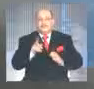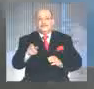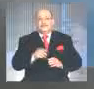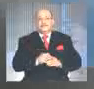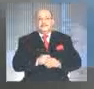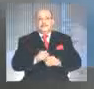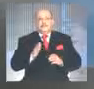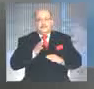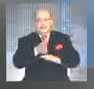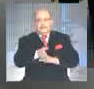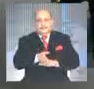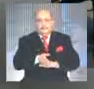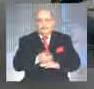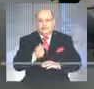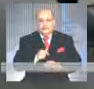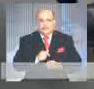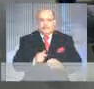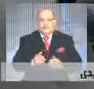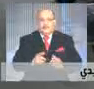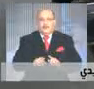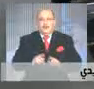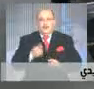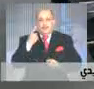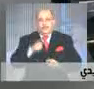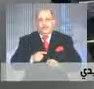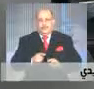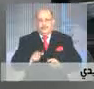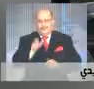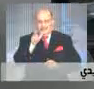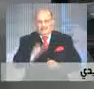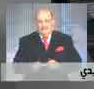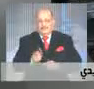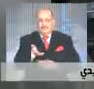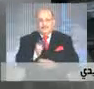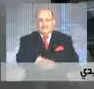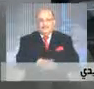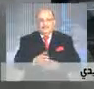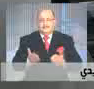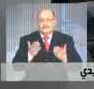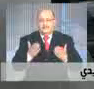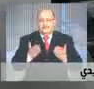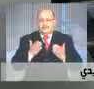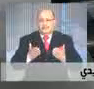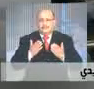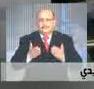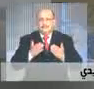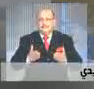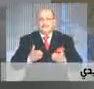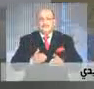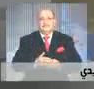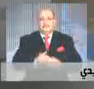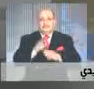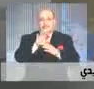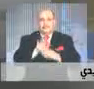محاولته تفكيك لغم. وقد حضر هذا الموكب أفراد عائلة الشهيد وعدد من الوزراء.